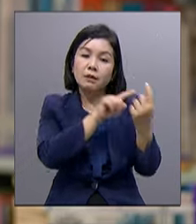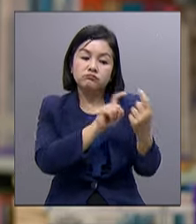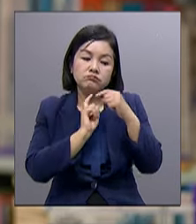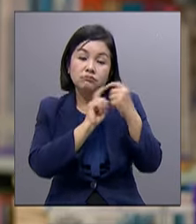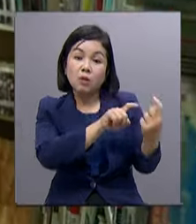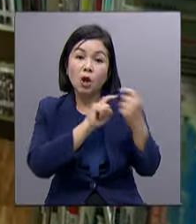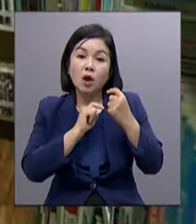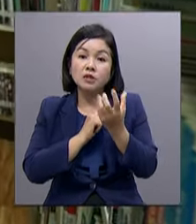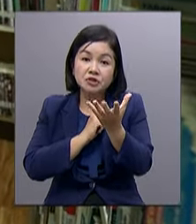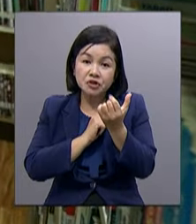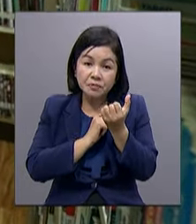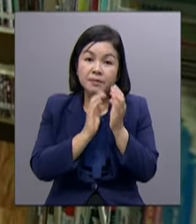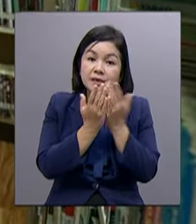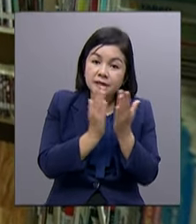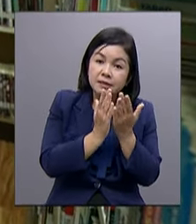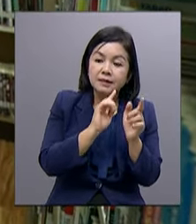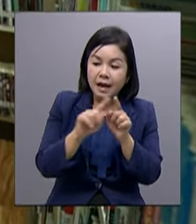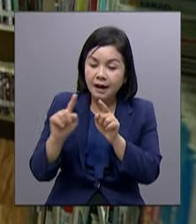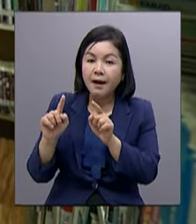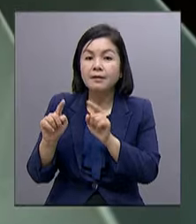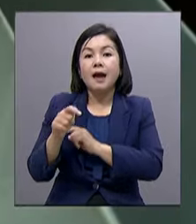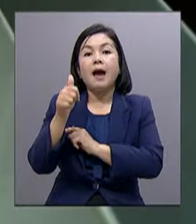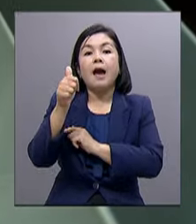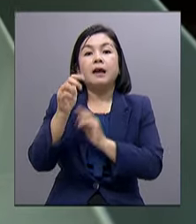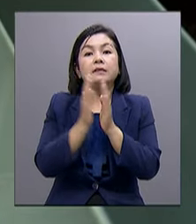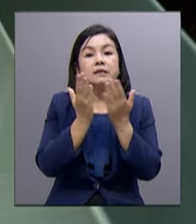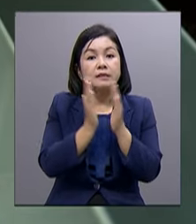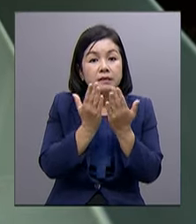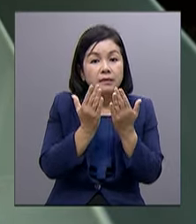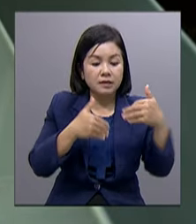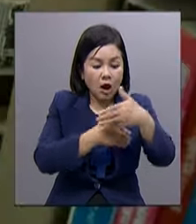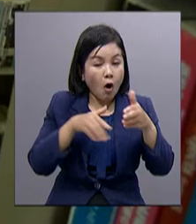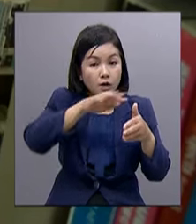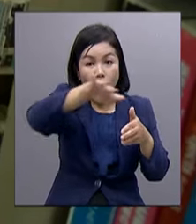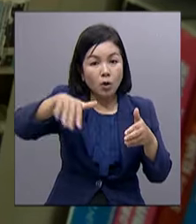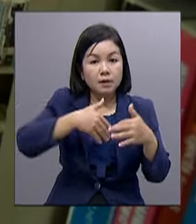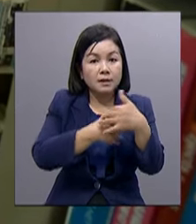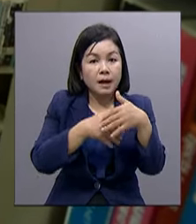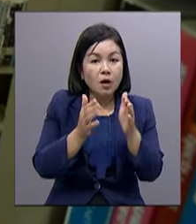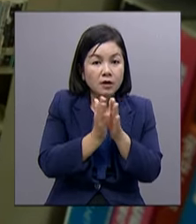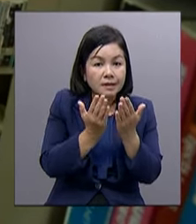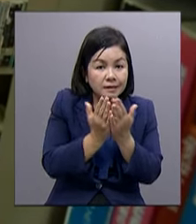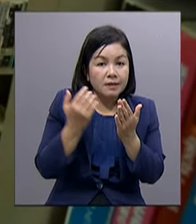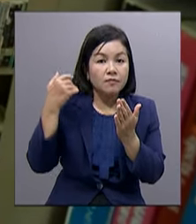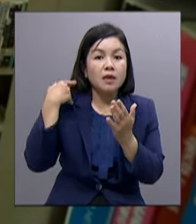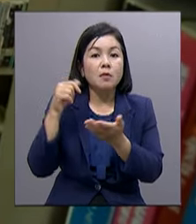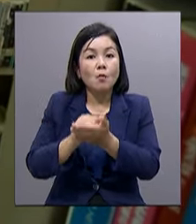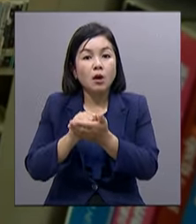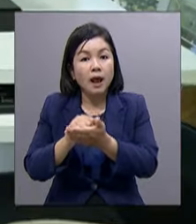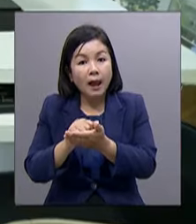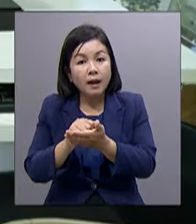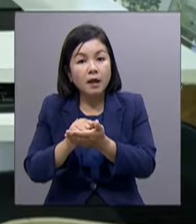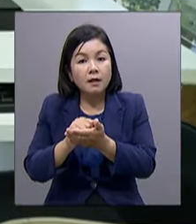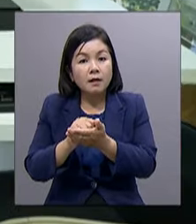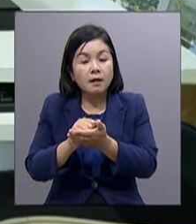คืนทุกวันนี้นะคะนอกจากหนังสือที่มีภายในห้องสมุดแล้วเนี่ยเรายังมีบริการ delivery ก็คือว่